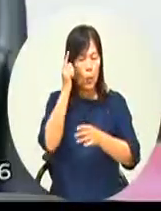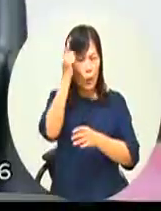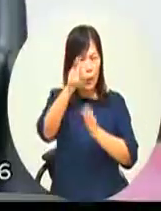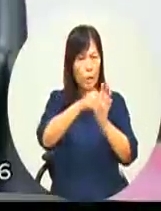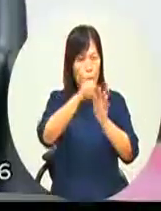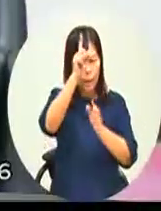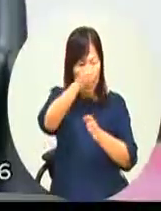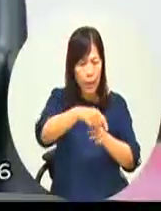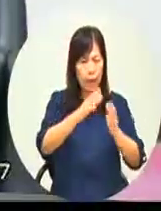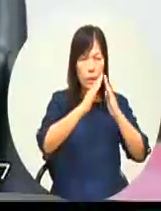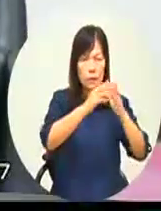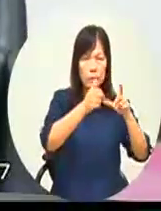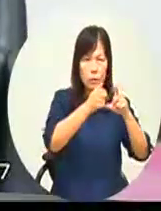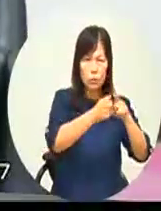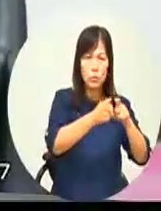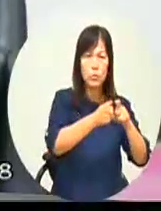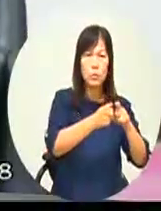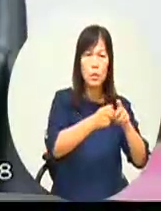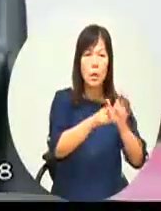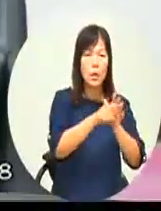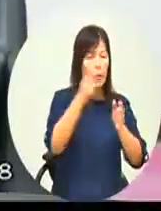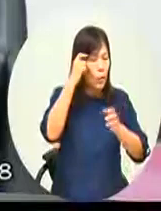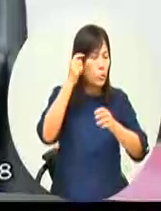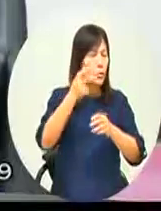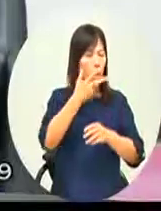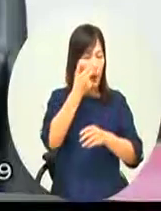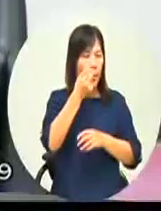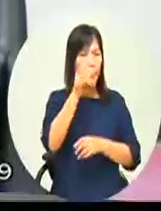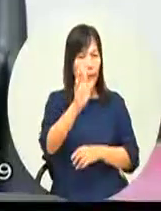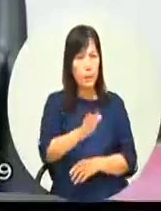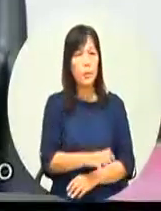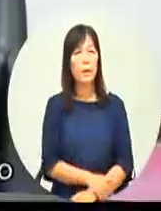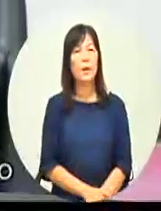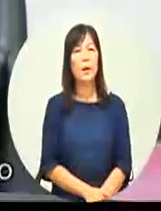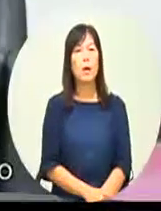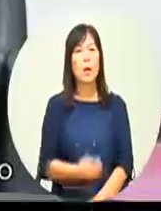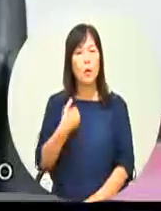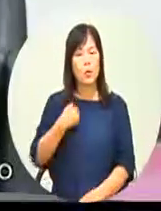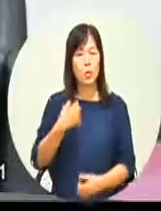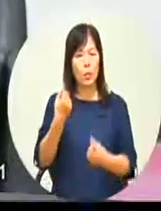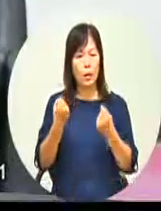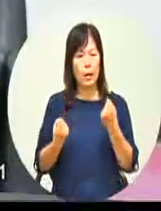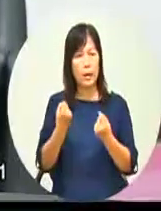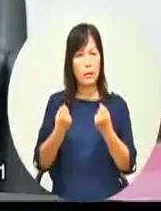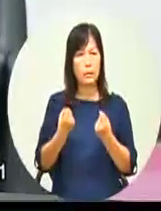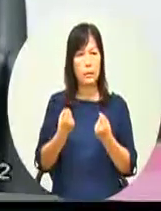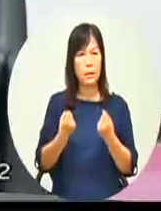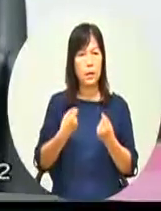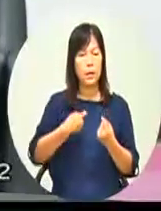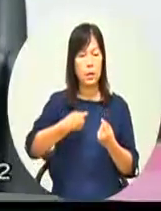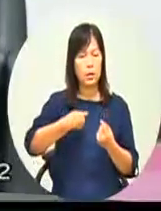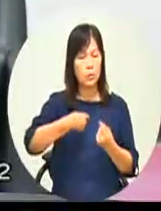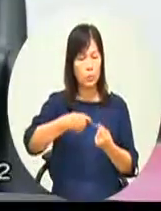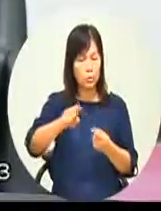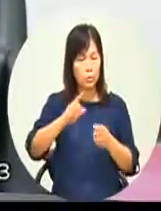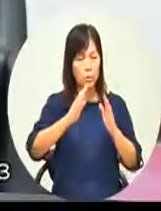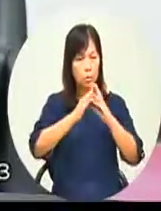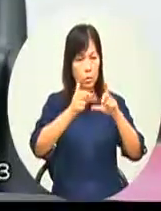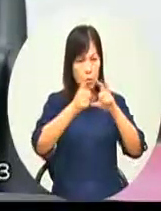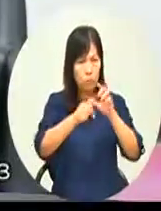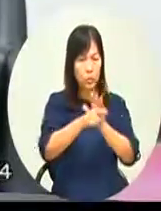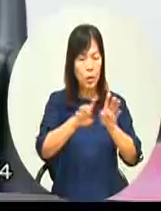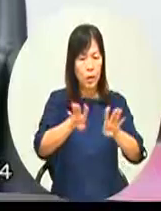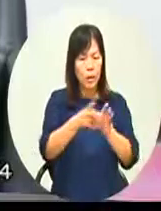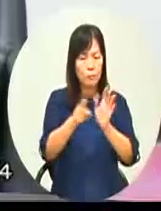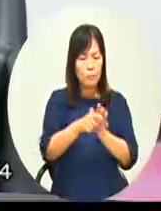到市区，他感到是交通很方便的。现在如果一部车要到开车啦，如果要到市区的话，他一开始可能